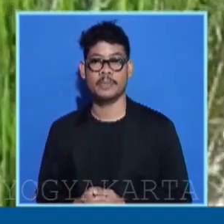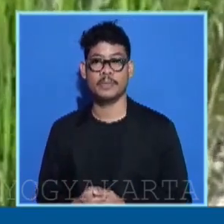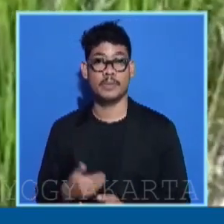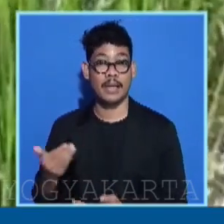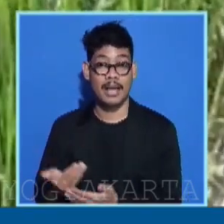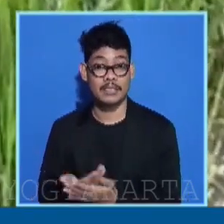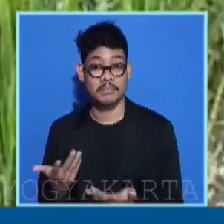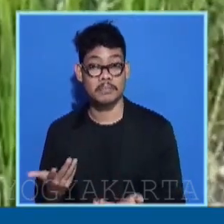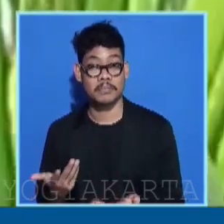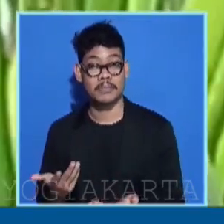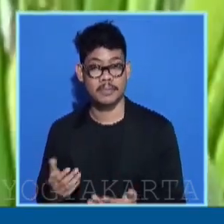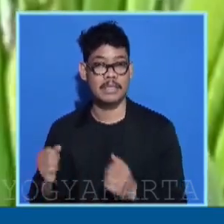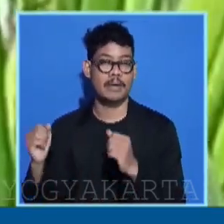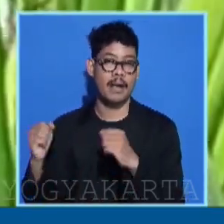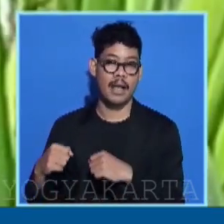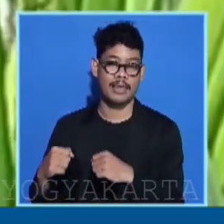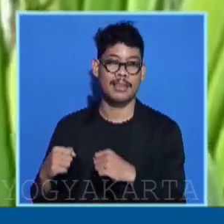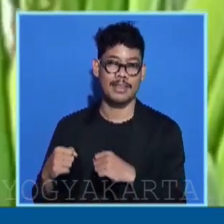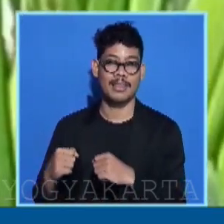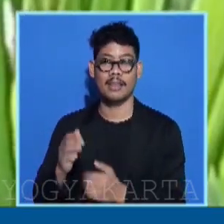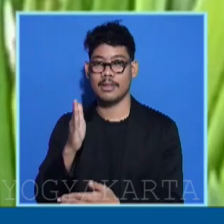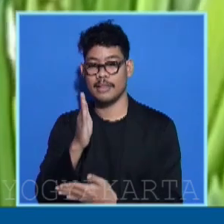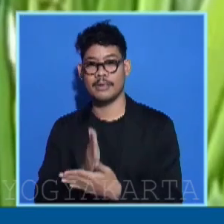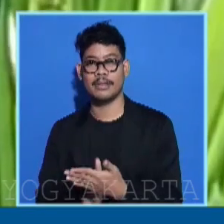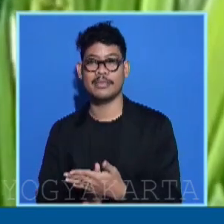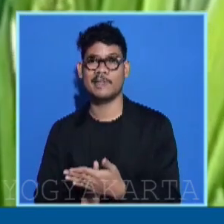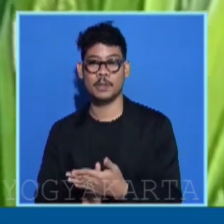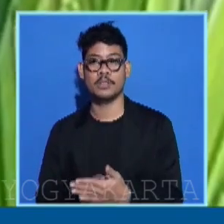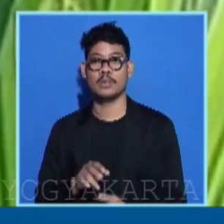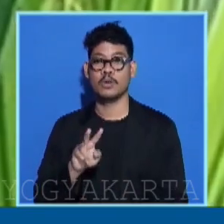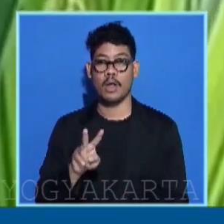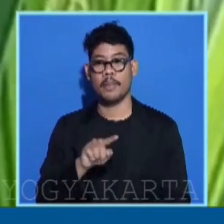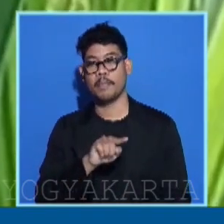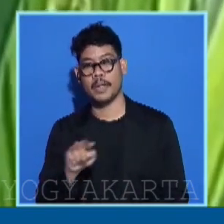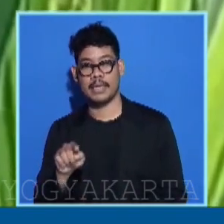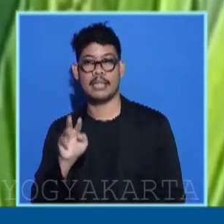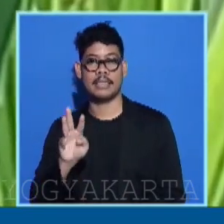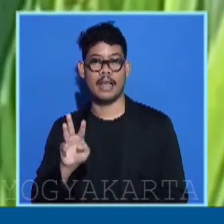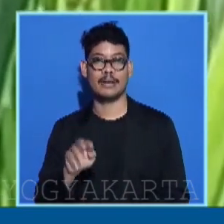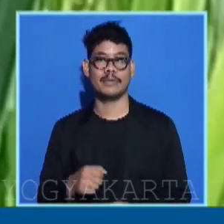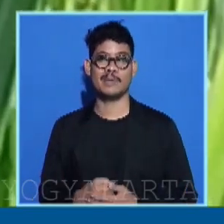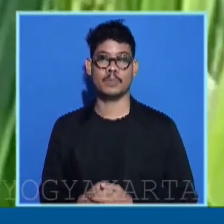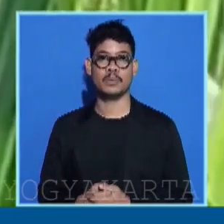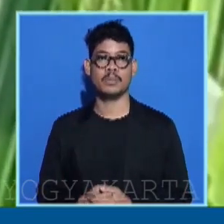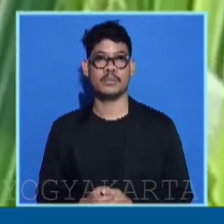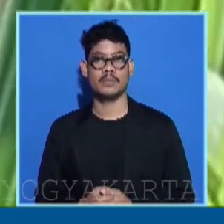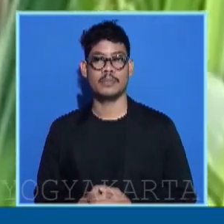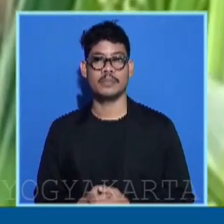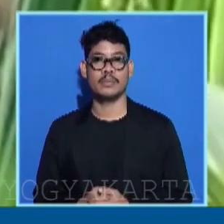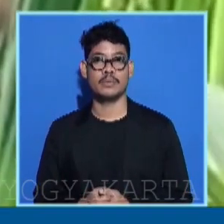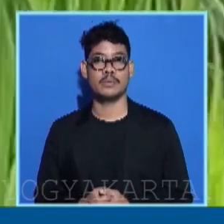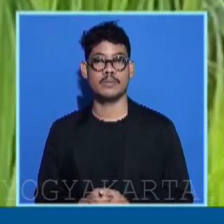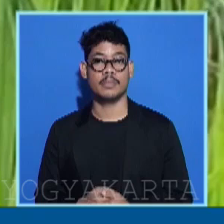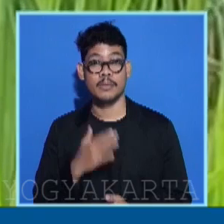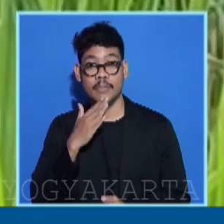panguwaos Sabin samangke asilipun dipun Bage kalih protig kangge penggarapipun sawawis ingkang gadah Sabin